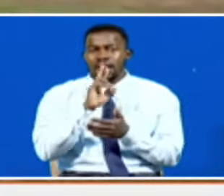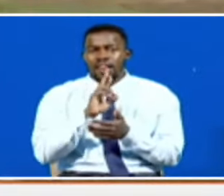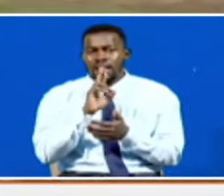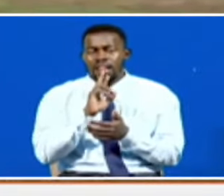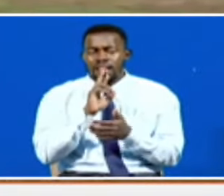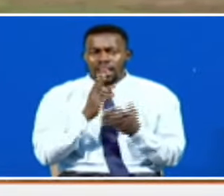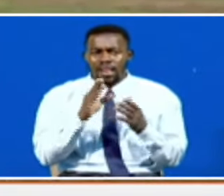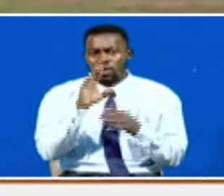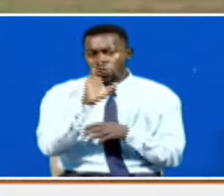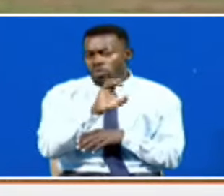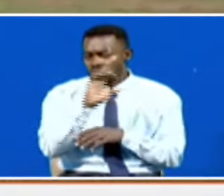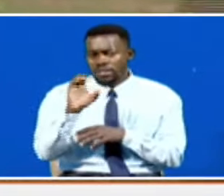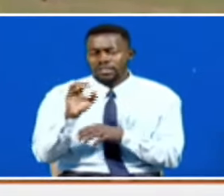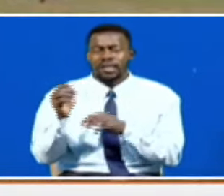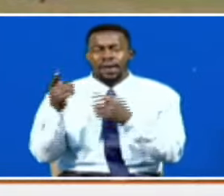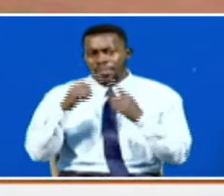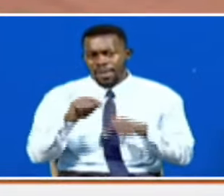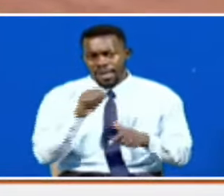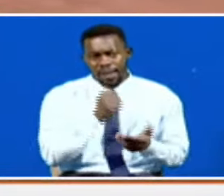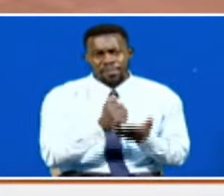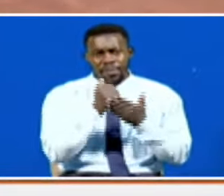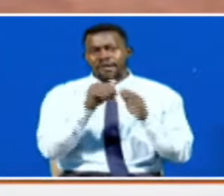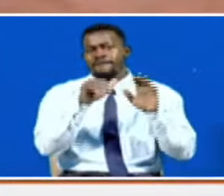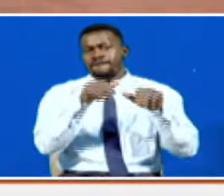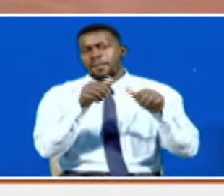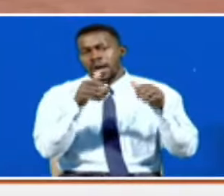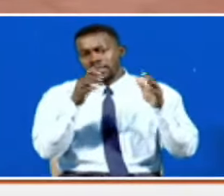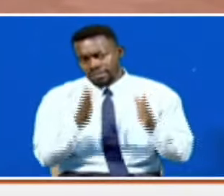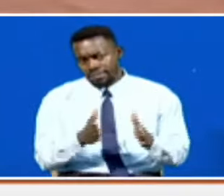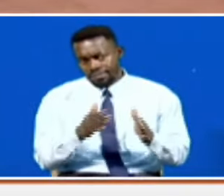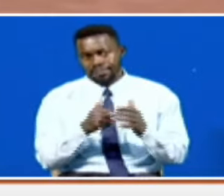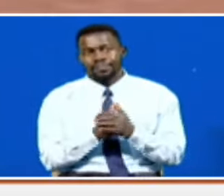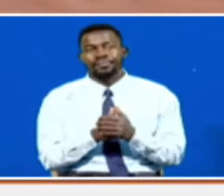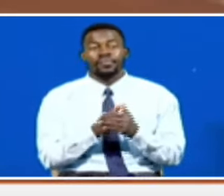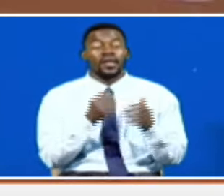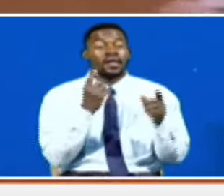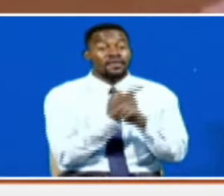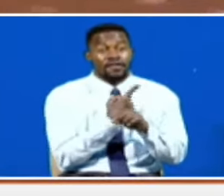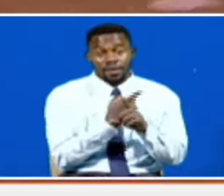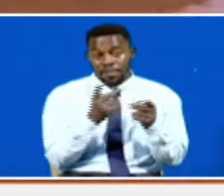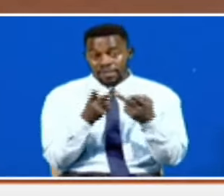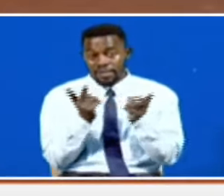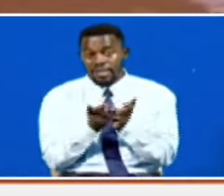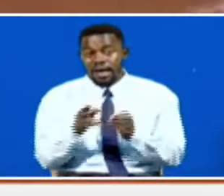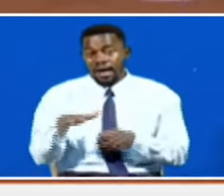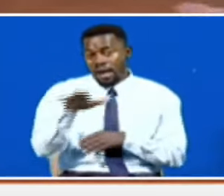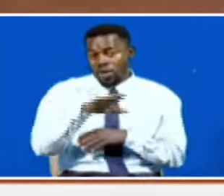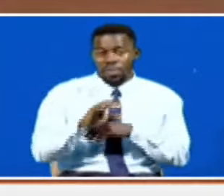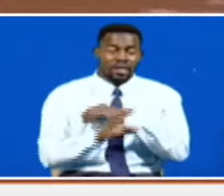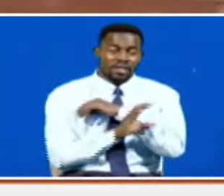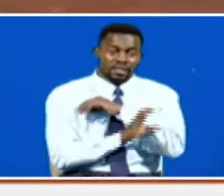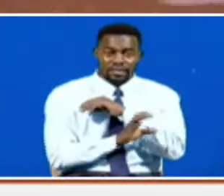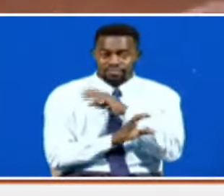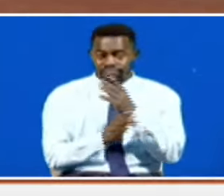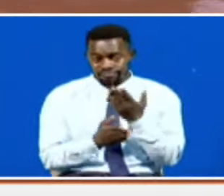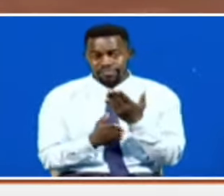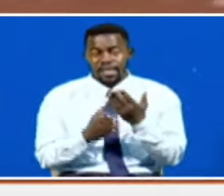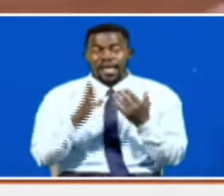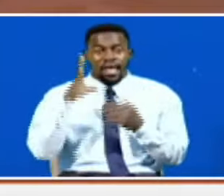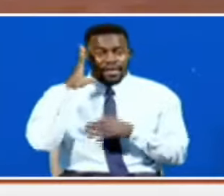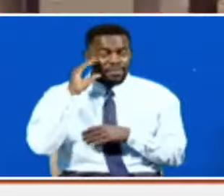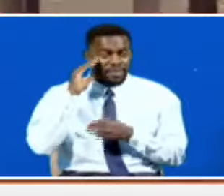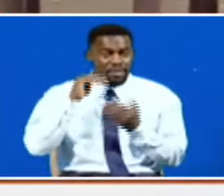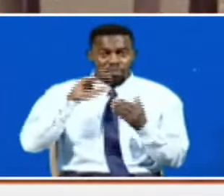waje wasaidia wakulima hii mali ifike sokoni. Maeneo tofauti nchini yanapozidi kushuhudia mvua kubwa, idara ya utabiri wa hali ya anga